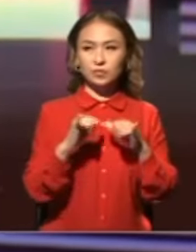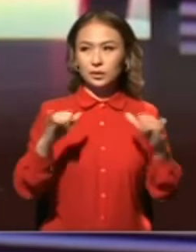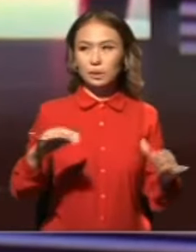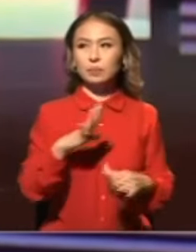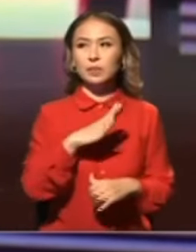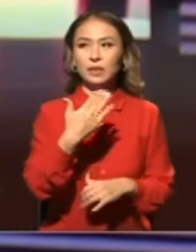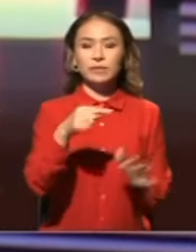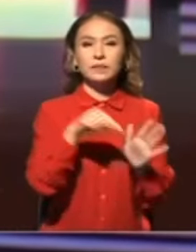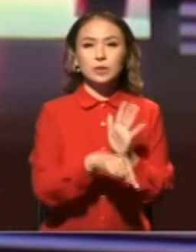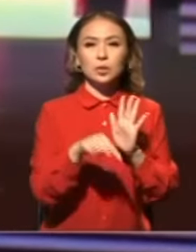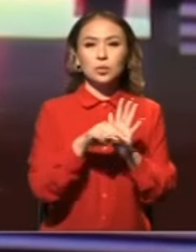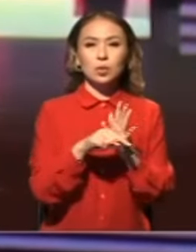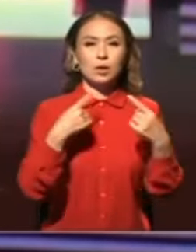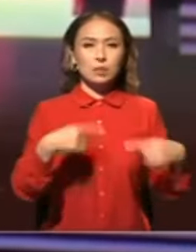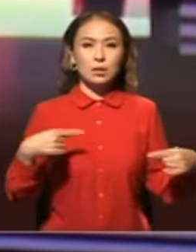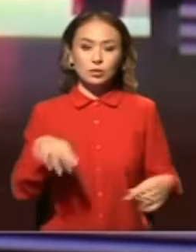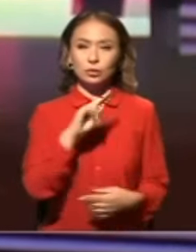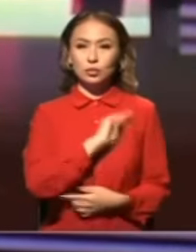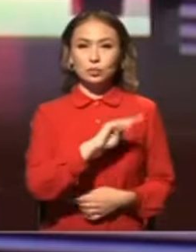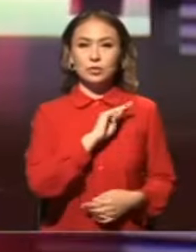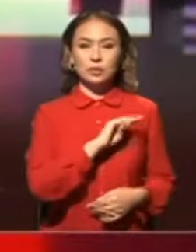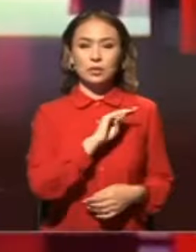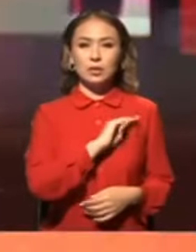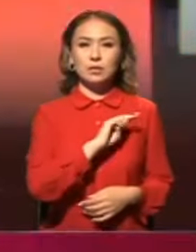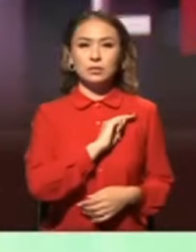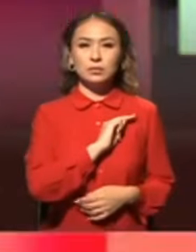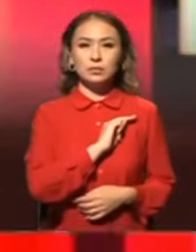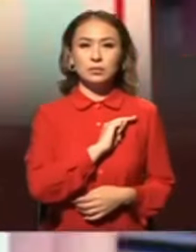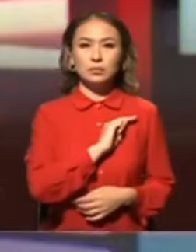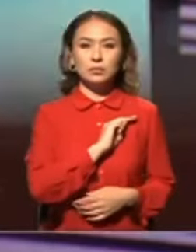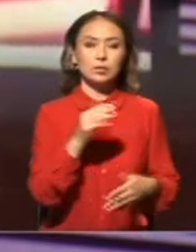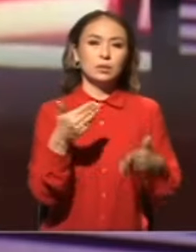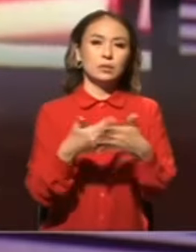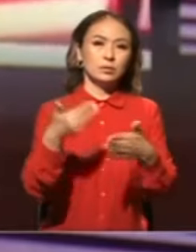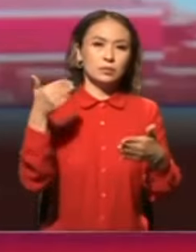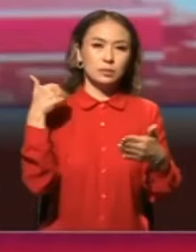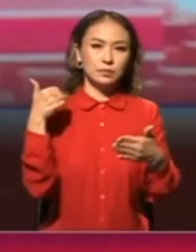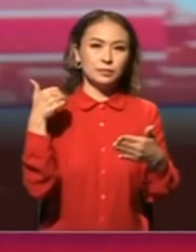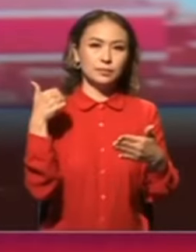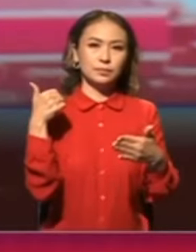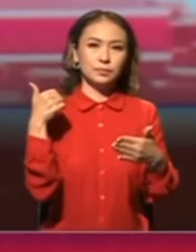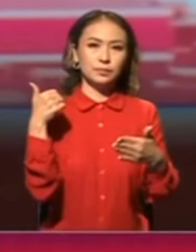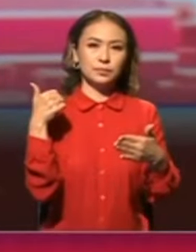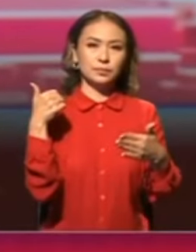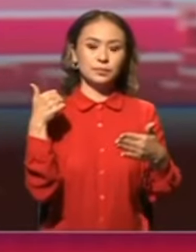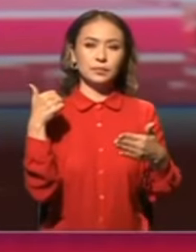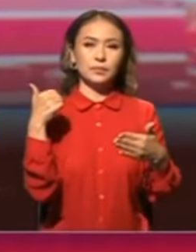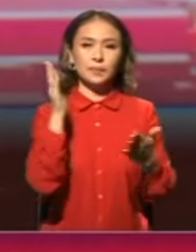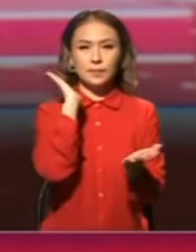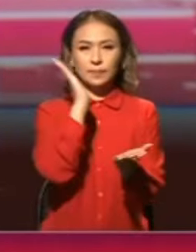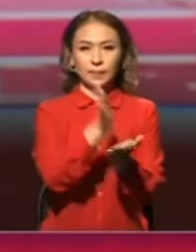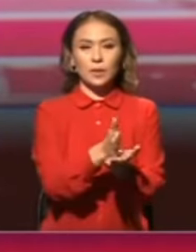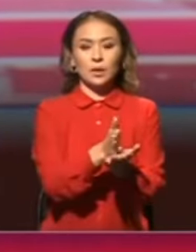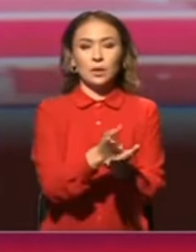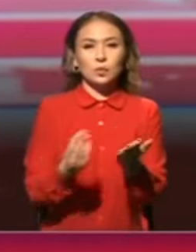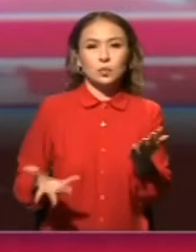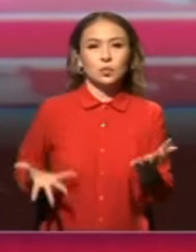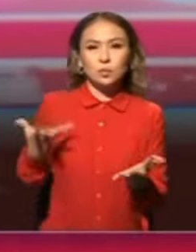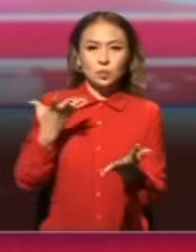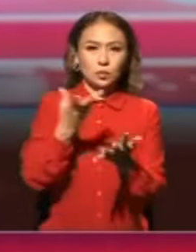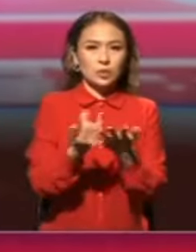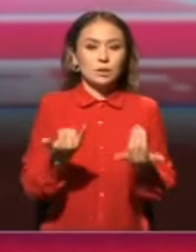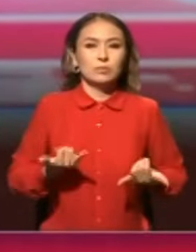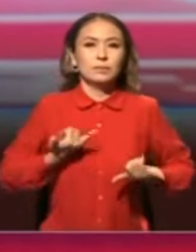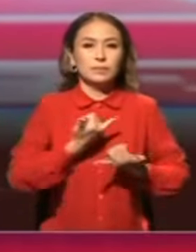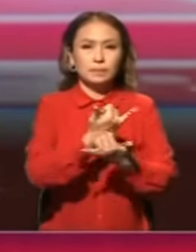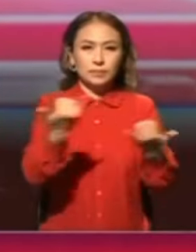Оның шеңберінде түрлі жұмыстар, яғни минералдық тыңайтқыштар бұған дейін шаруаларға тікелей субсидияланған түрде беріліп